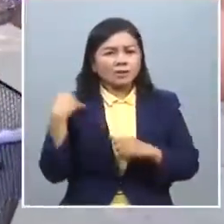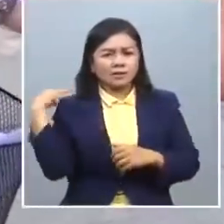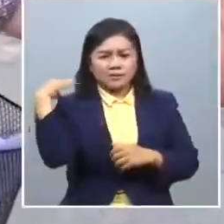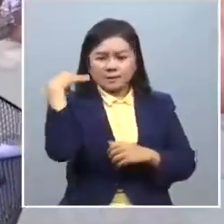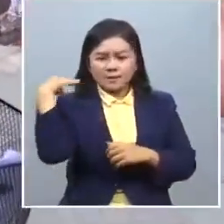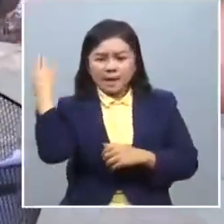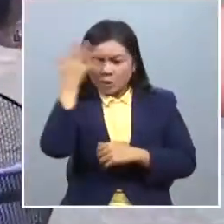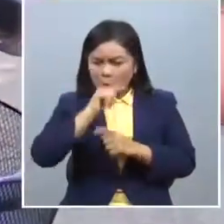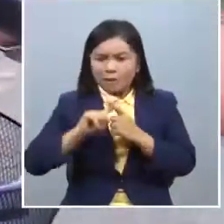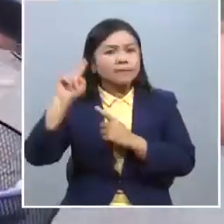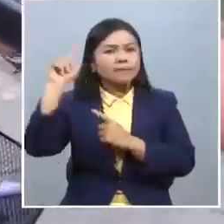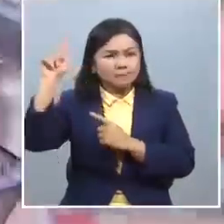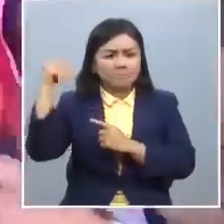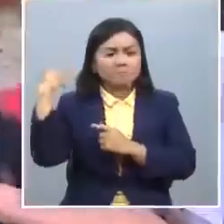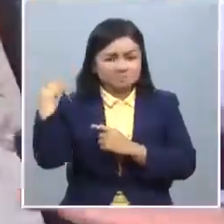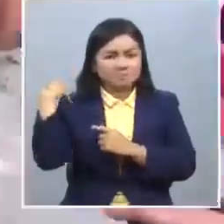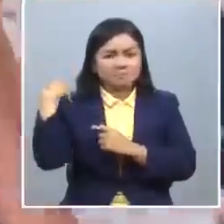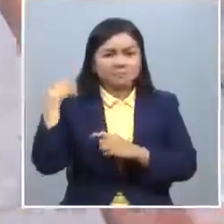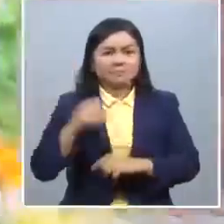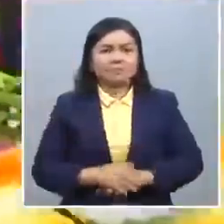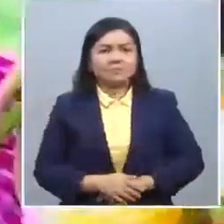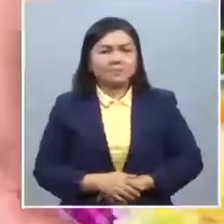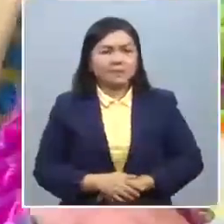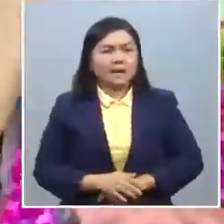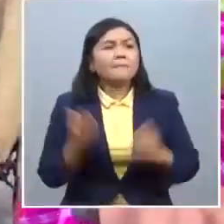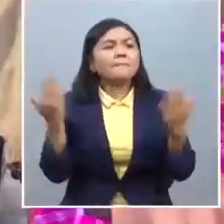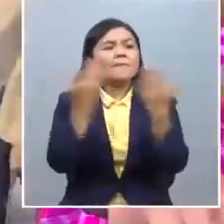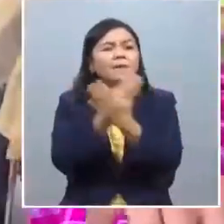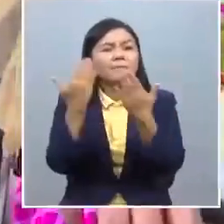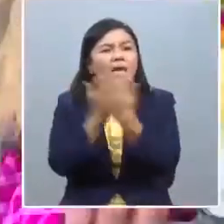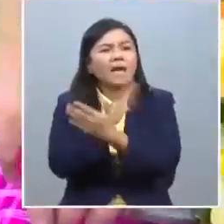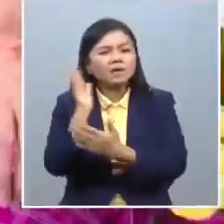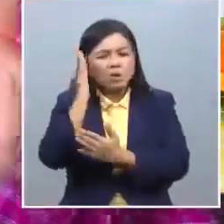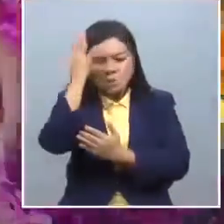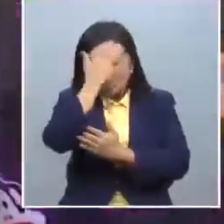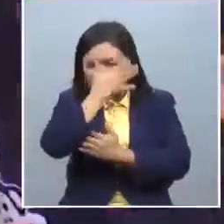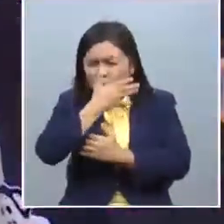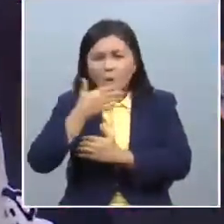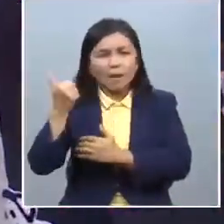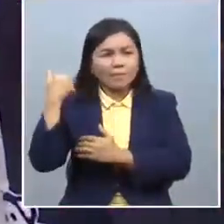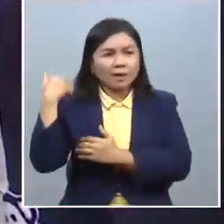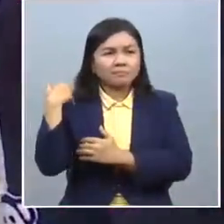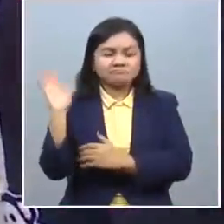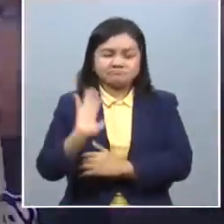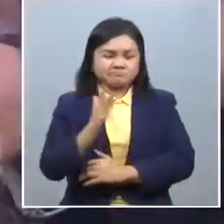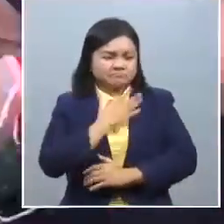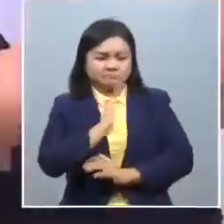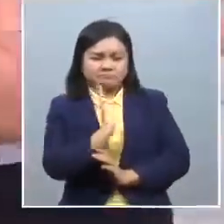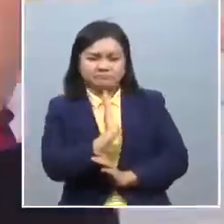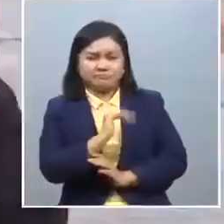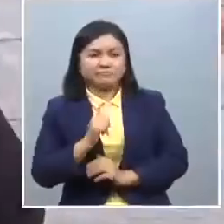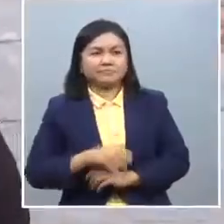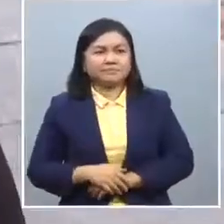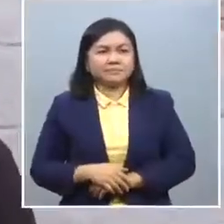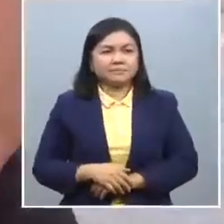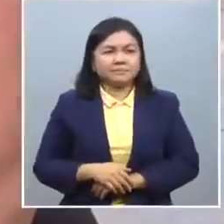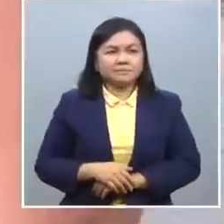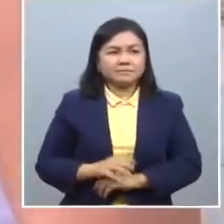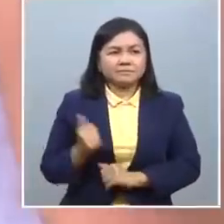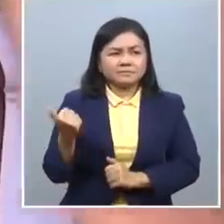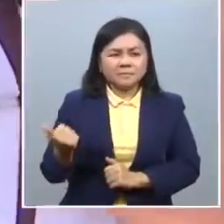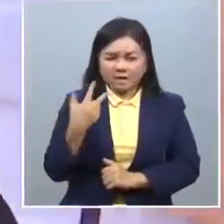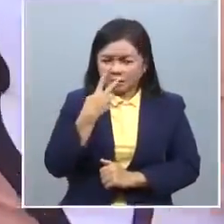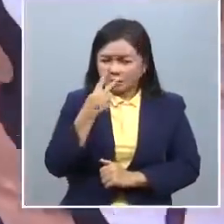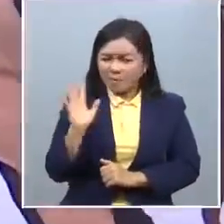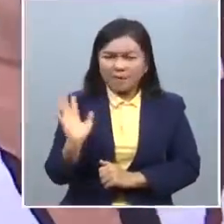ๆแล้วค่ะ ไม่คิดจะพิตตี้มึงหรอพิตตี้นี่สวย ไม่ไหวฮะ พี่ยานะคะทั้งหนูแล้วนะคะคงทน